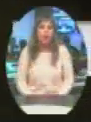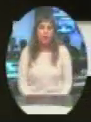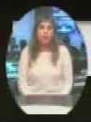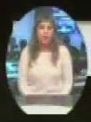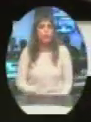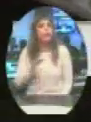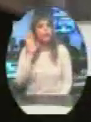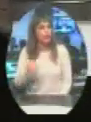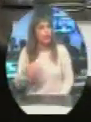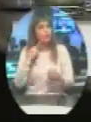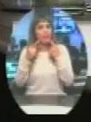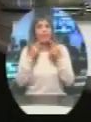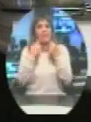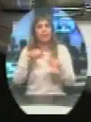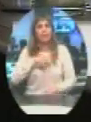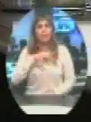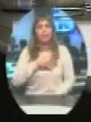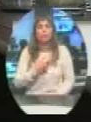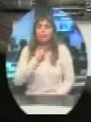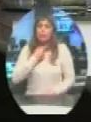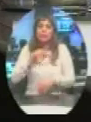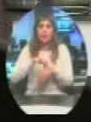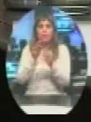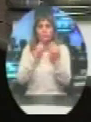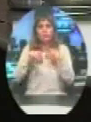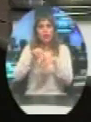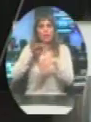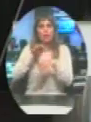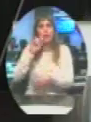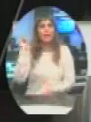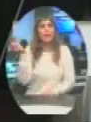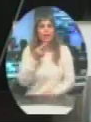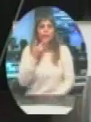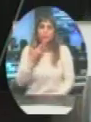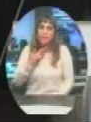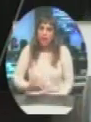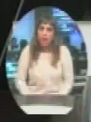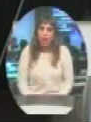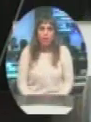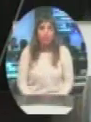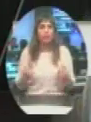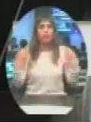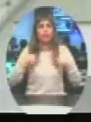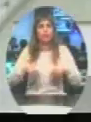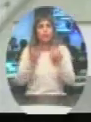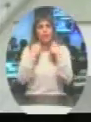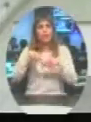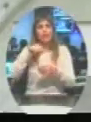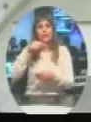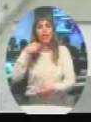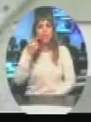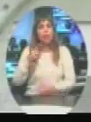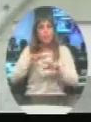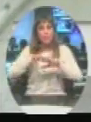בנוסף, דנה ועדת הבריאות במצוקת רופאי המשפחה והרפואה הקהילתית בישראל. יושב ראש הוועדה ציין כי המצב